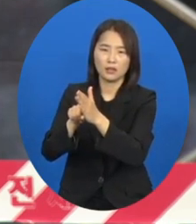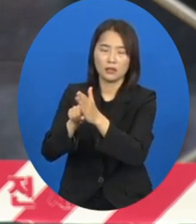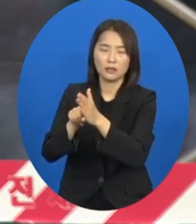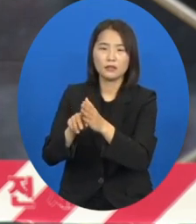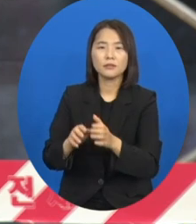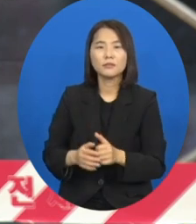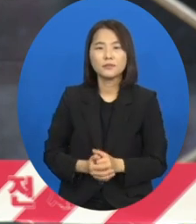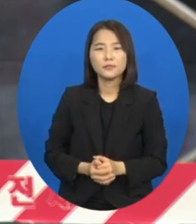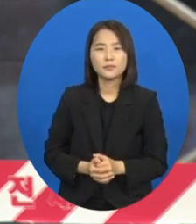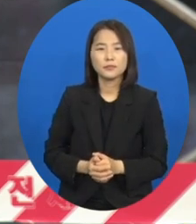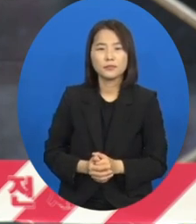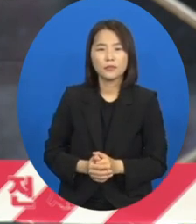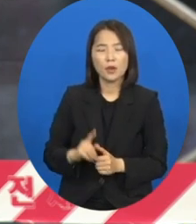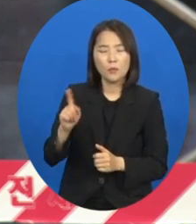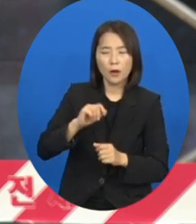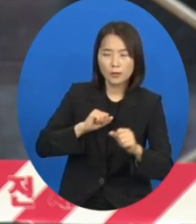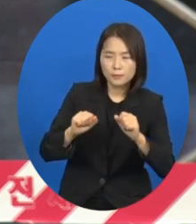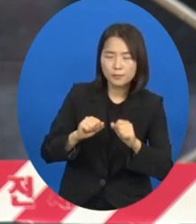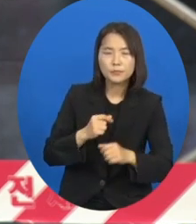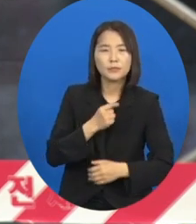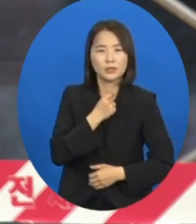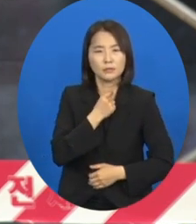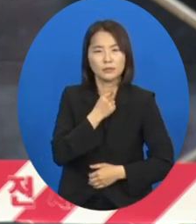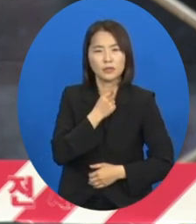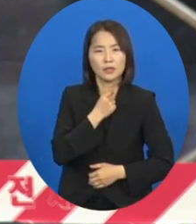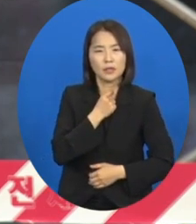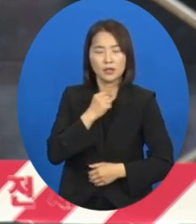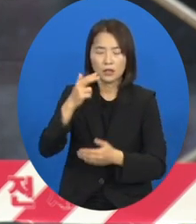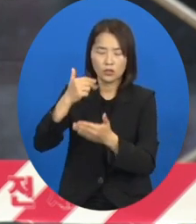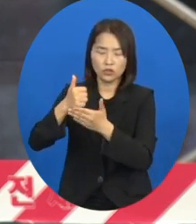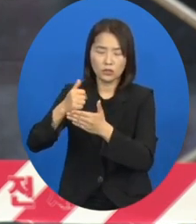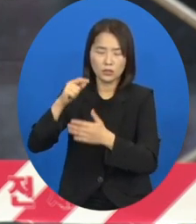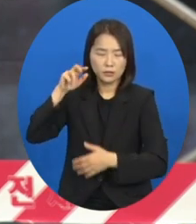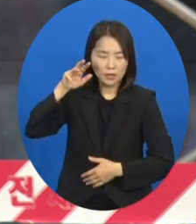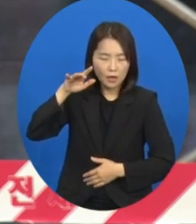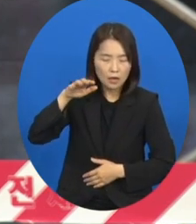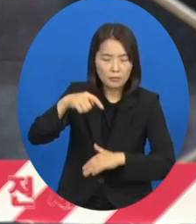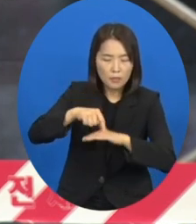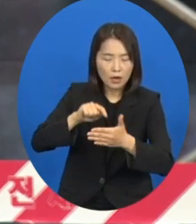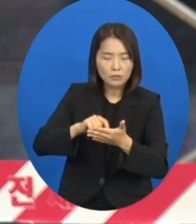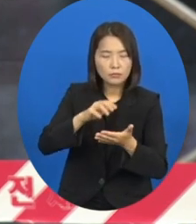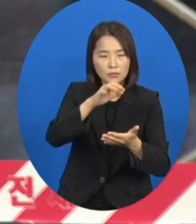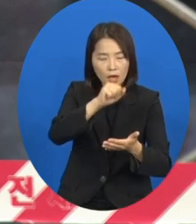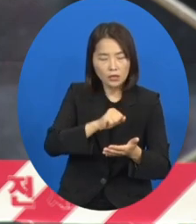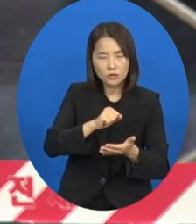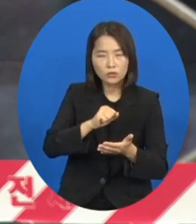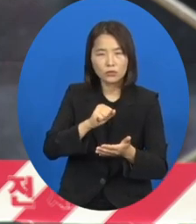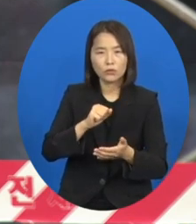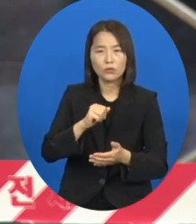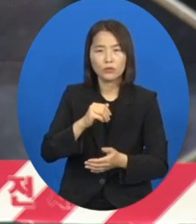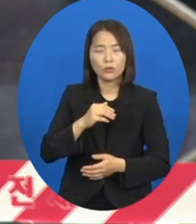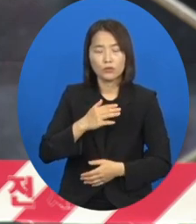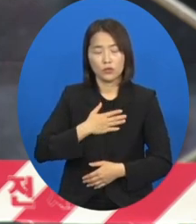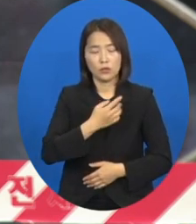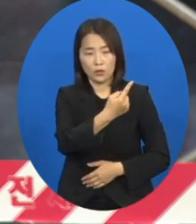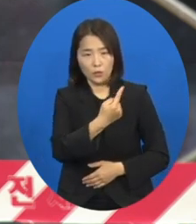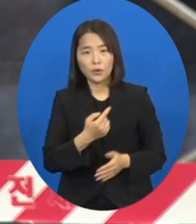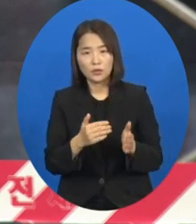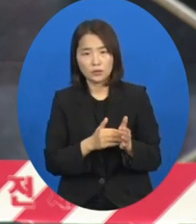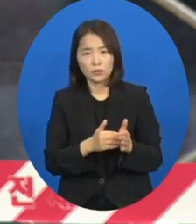위해서 뭔가 하고 싶다. 주님의 갈망을 가지고 저를 찾아오신 거예요. 목사님, 저도 교회에서 뭔가 하고